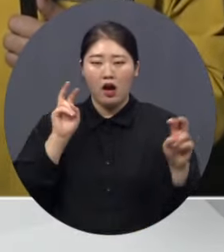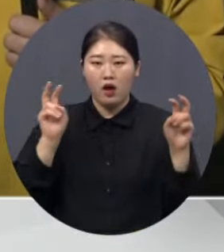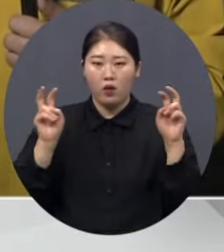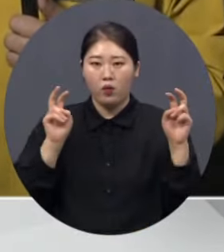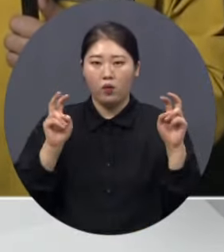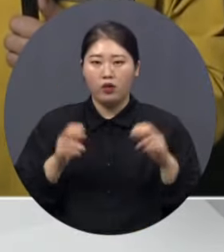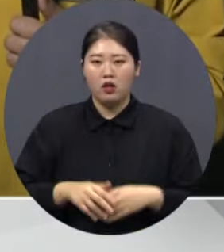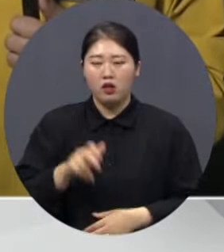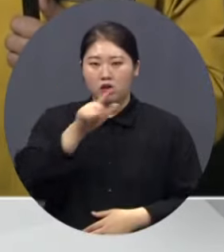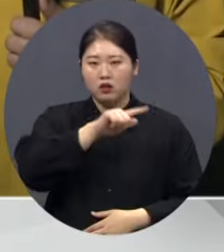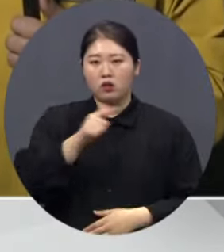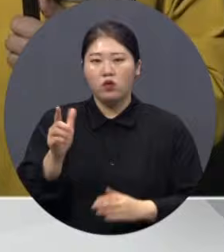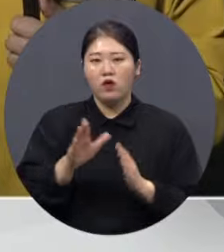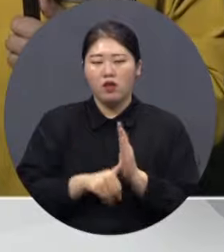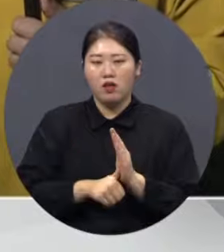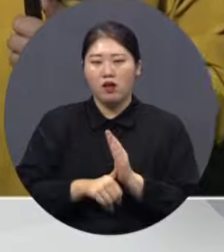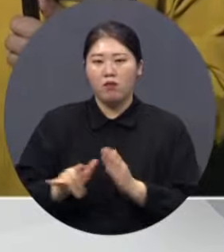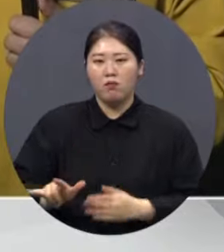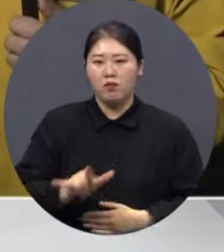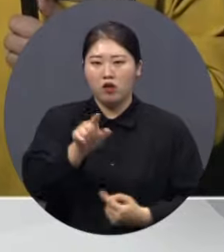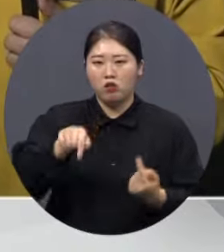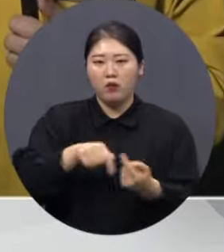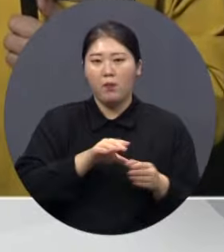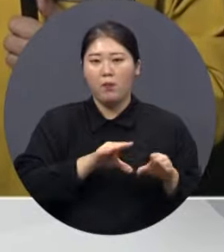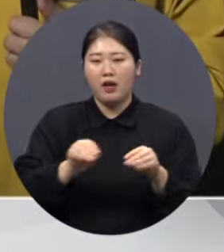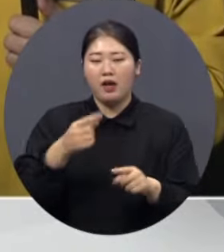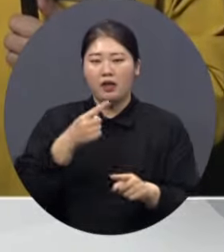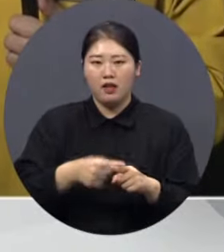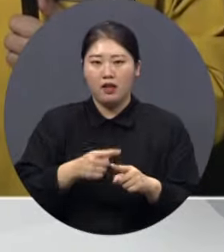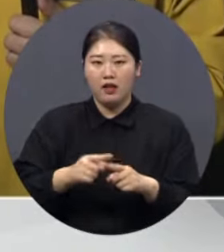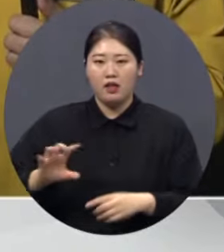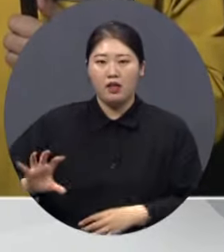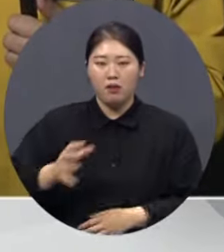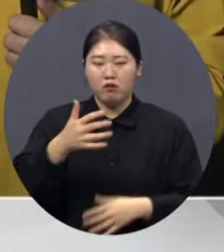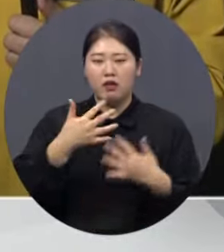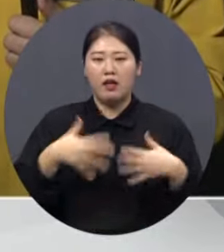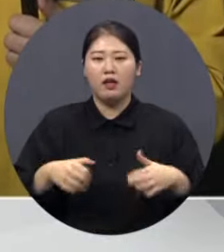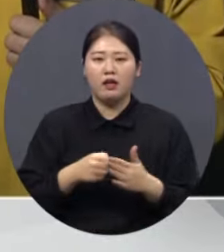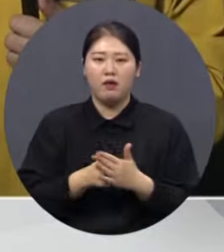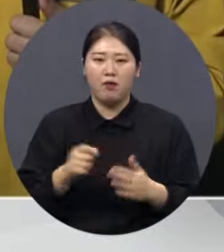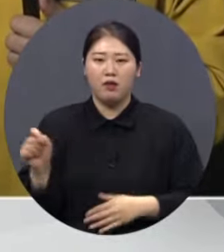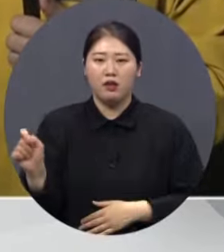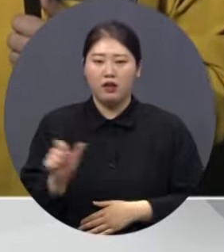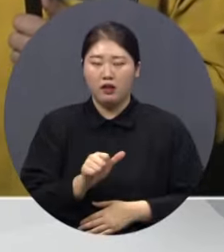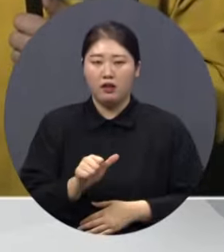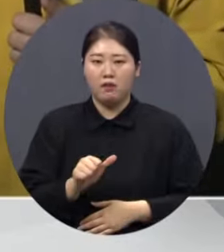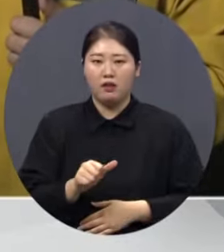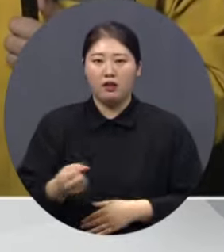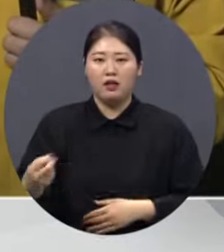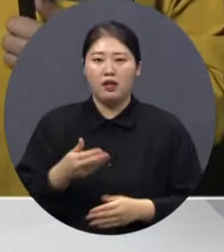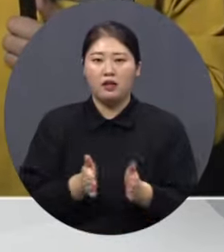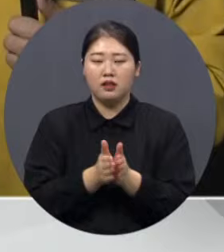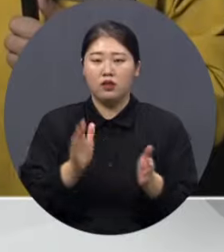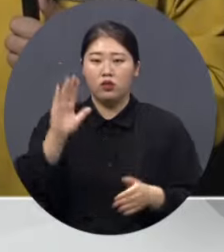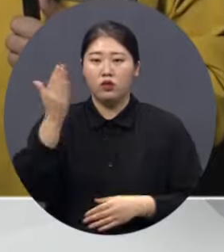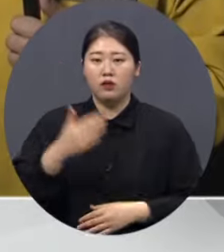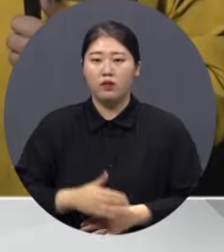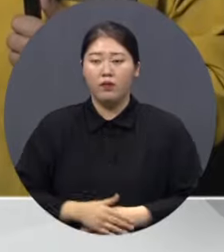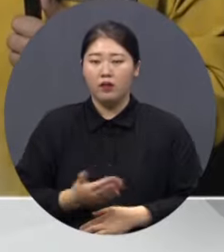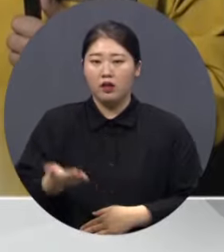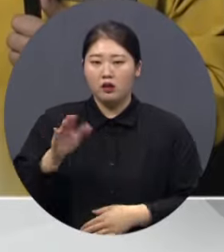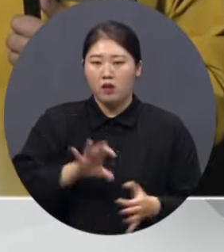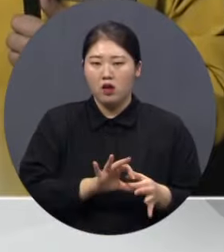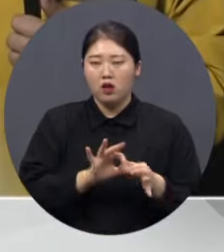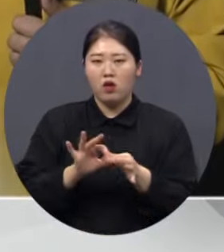대한항공은 저녁 이후 항공편 수속을 중단했다가 태풍 영향이 예상보다 약해 수속을 재개했습니다. 하지만 연결편 문제